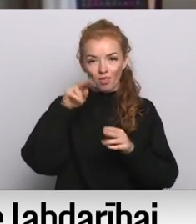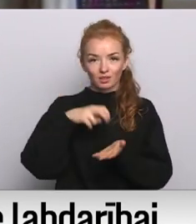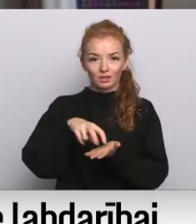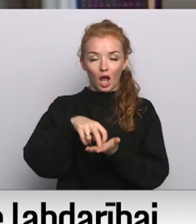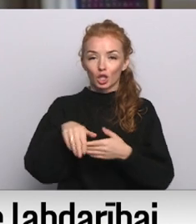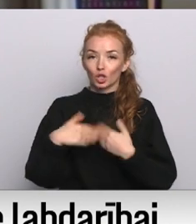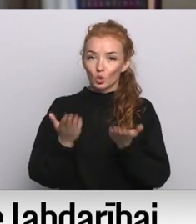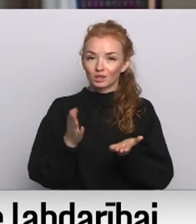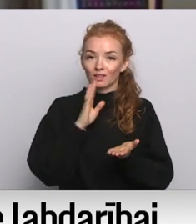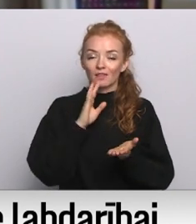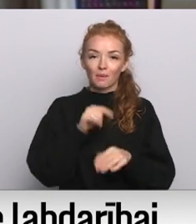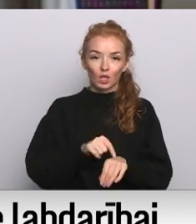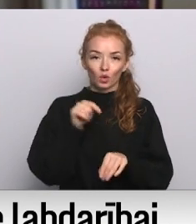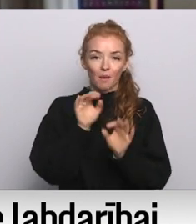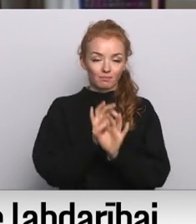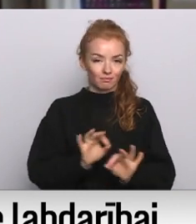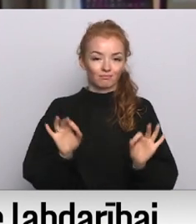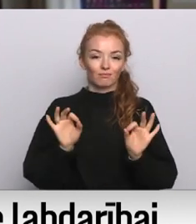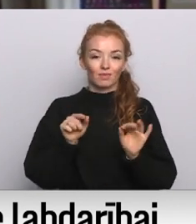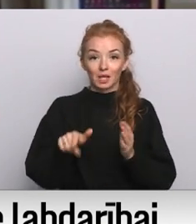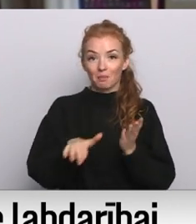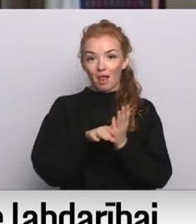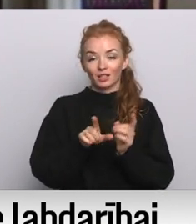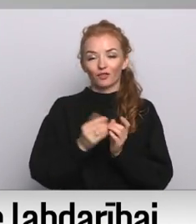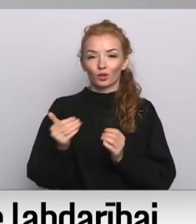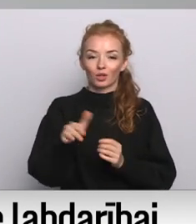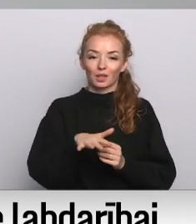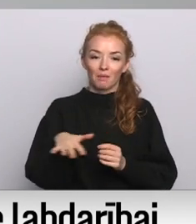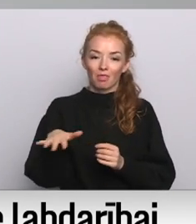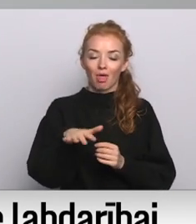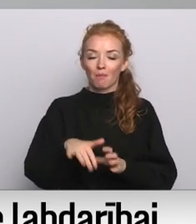dod sievietēm iespēju sajusties skaistām. Tas palīdz arī viņu ģimenēm.